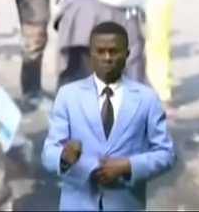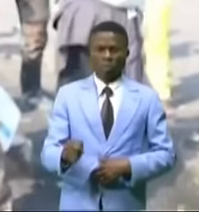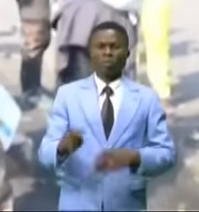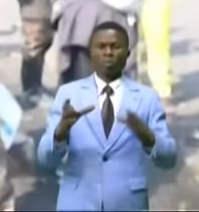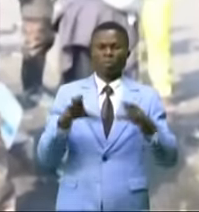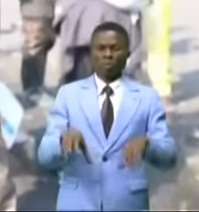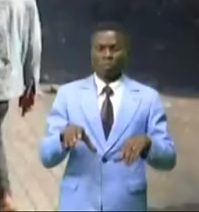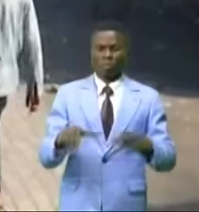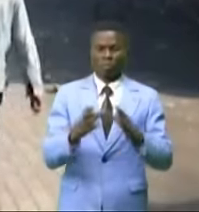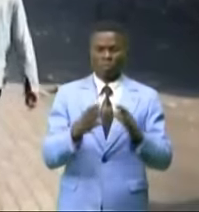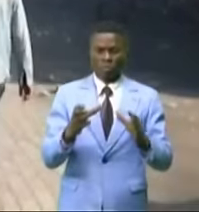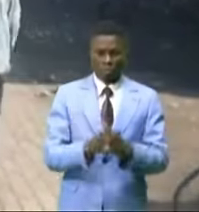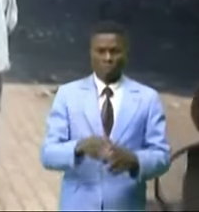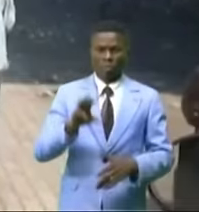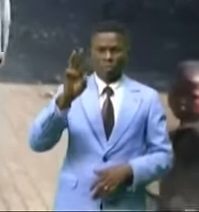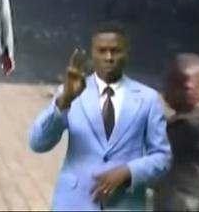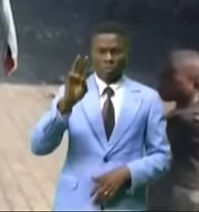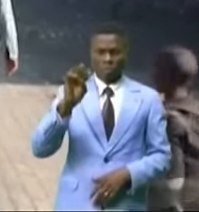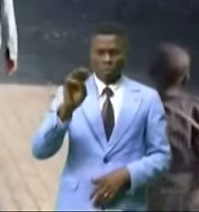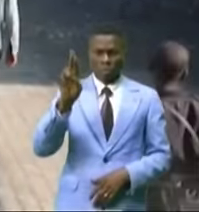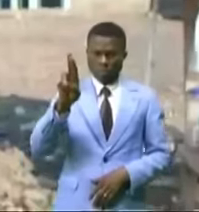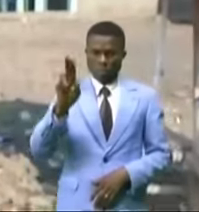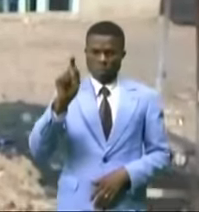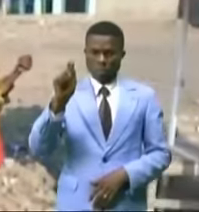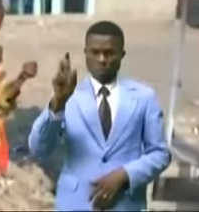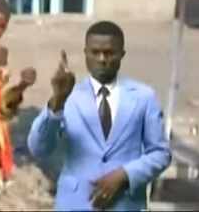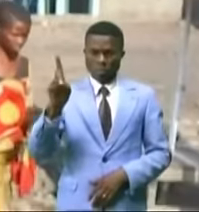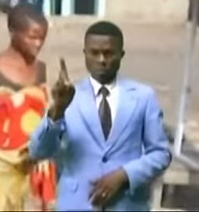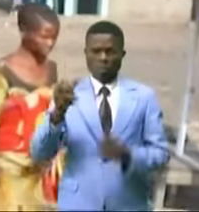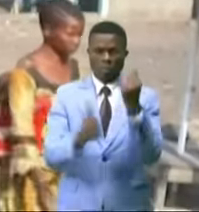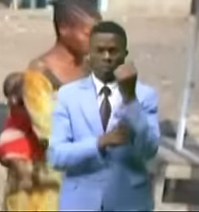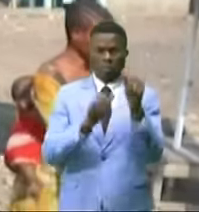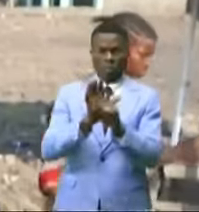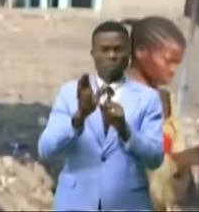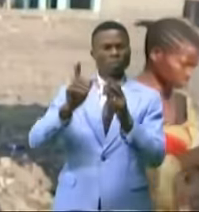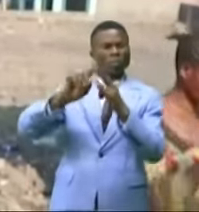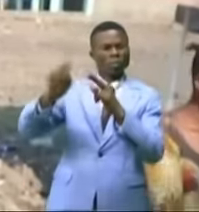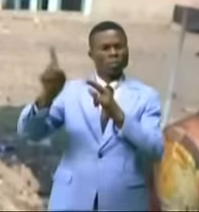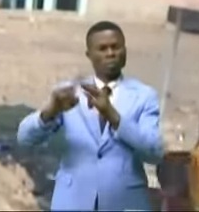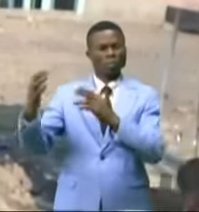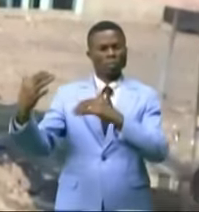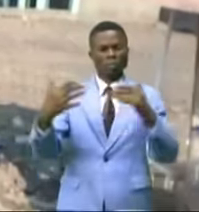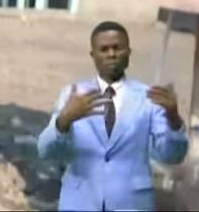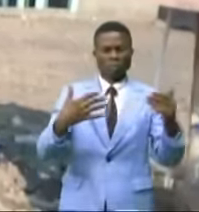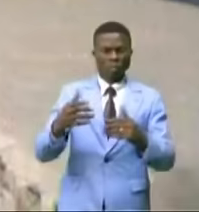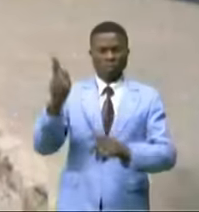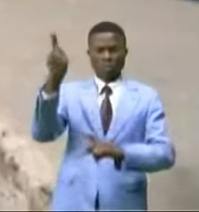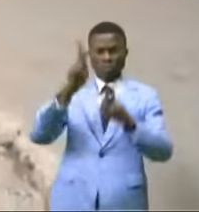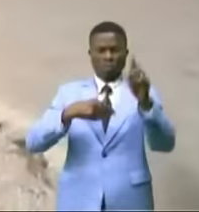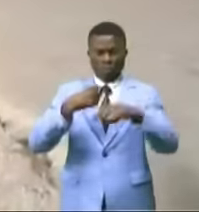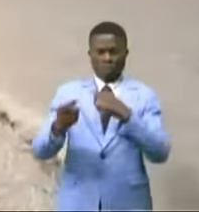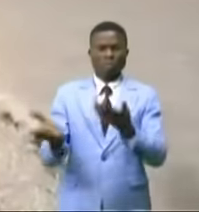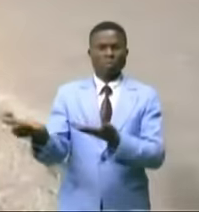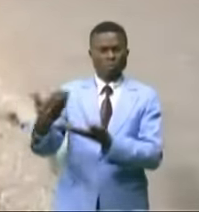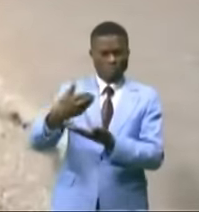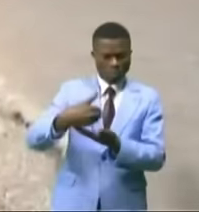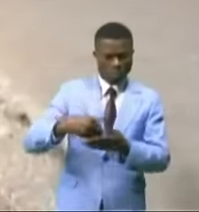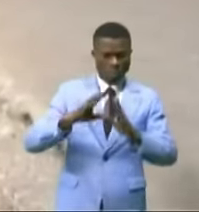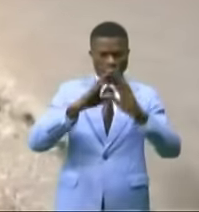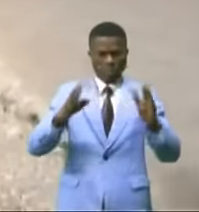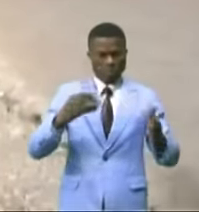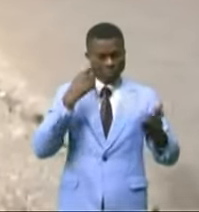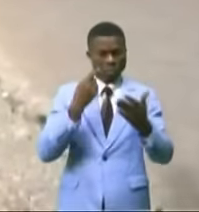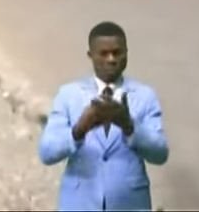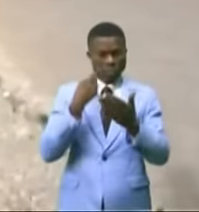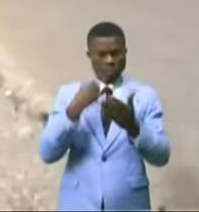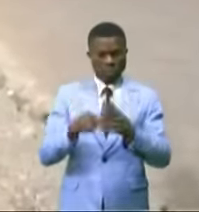M23 RDF, lesquels affrontements ont occasionné des déplacements massifs des populations, les habitants ont commencé à retourner selon le constat fait